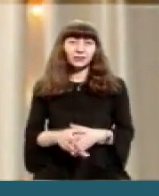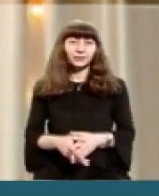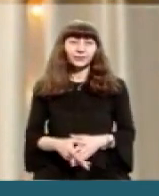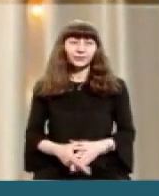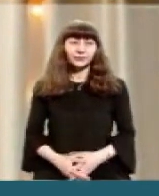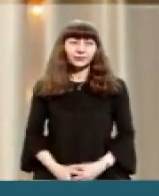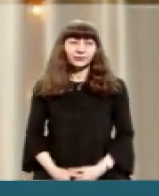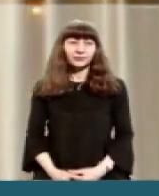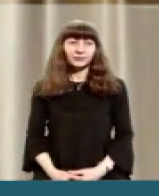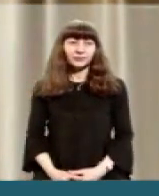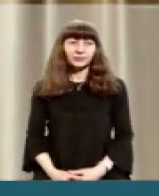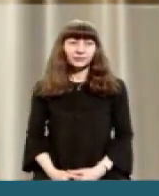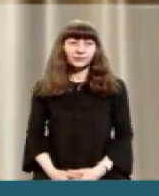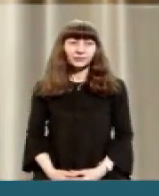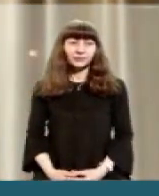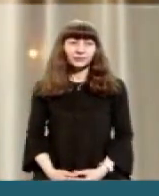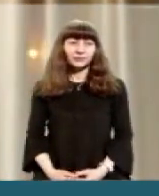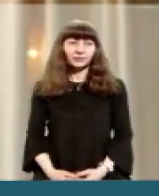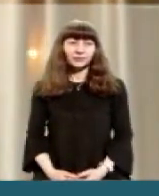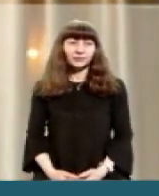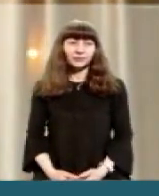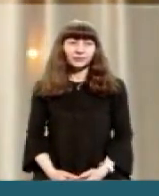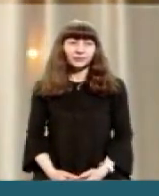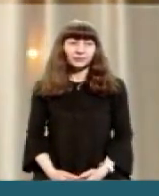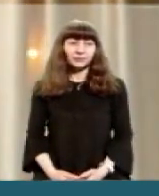да, и реализовываться. Что-то, может быть,